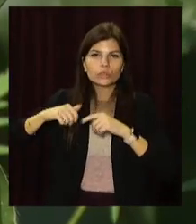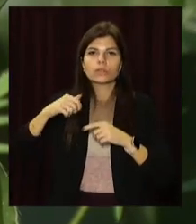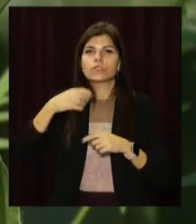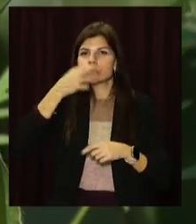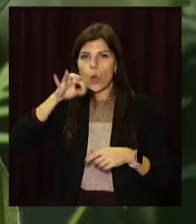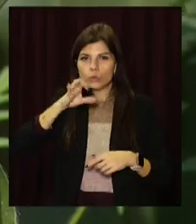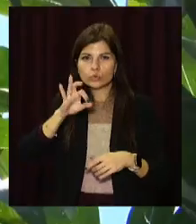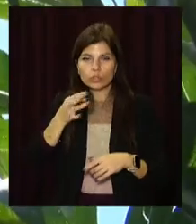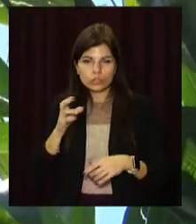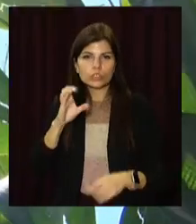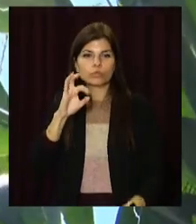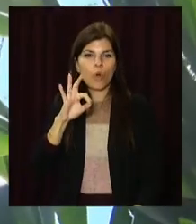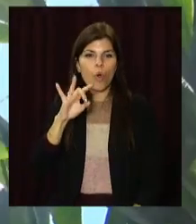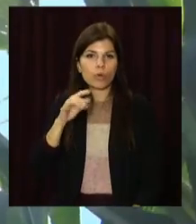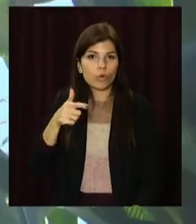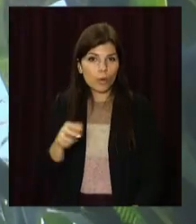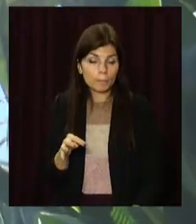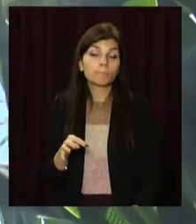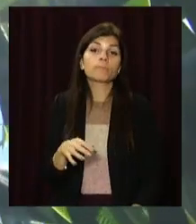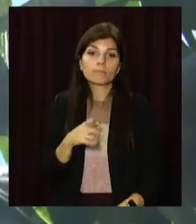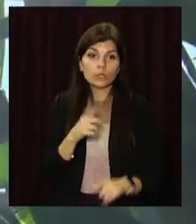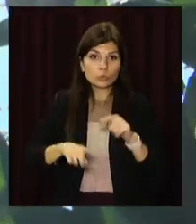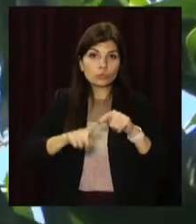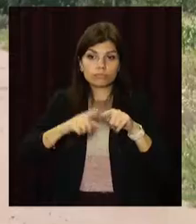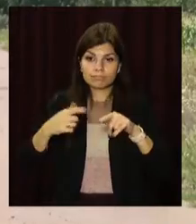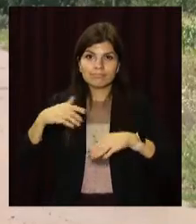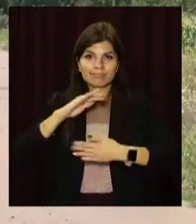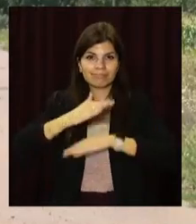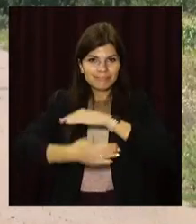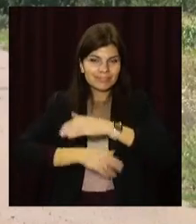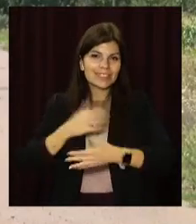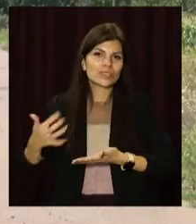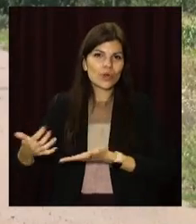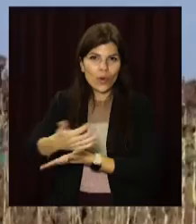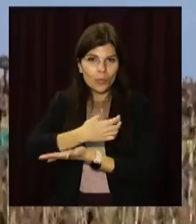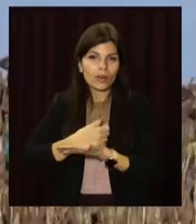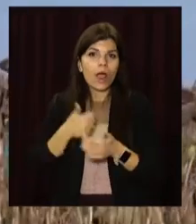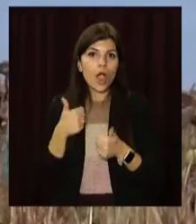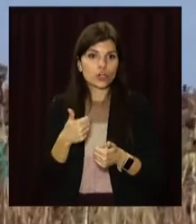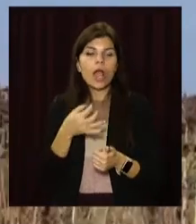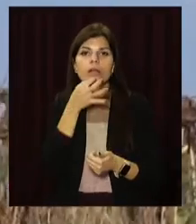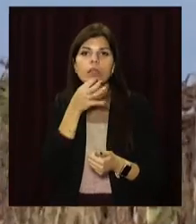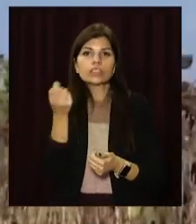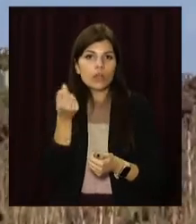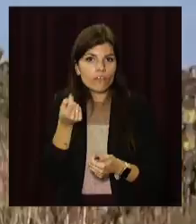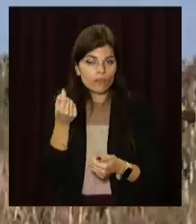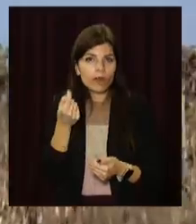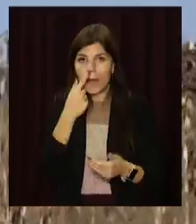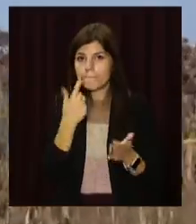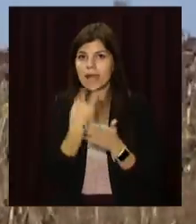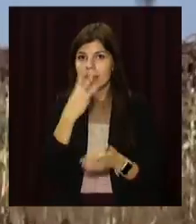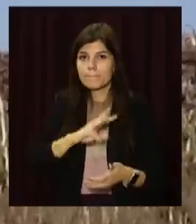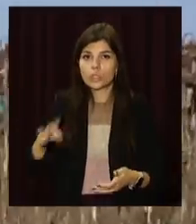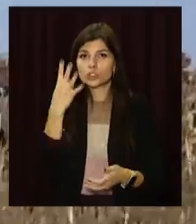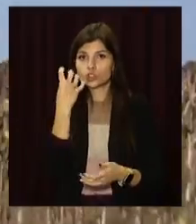сорго, повідомили в обласному управлінні агропромислового розвитку. Цьогоріч зібрали гарний врожай ранніх зернових – майже 3